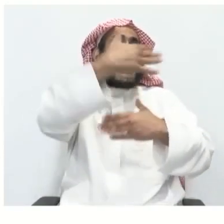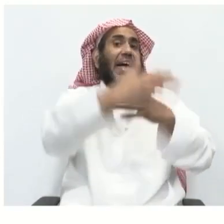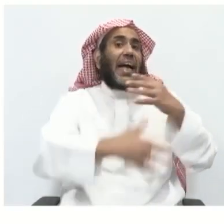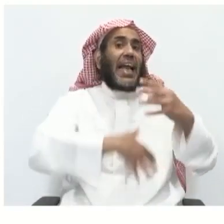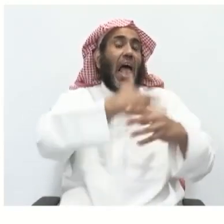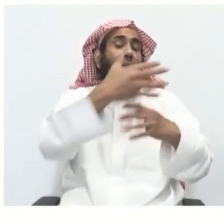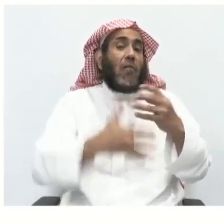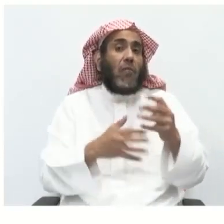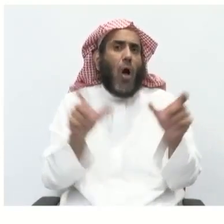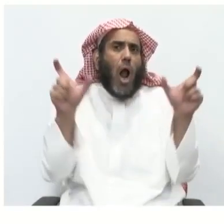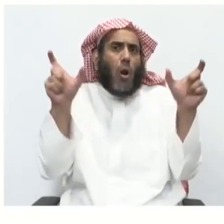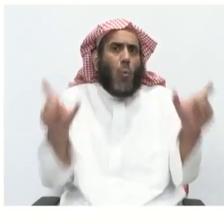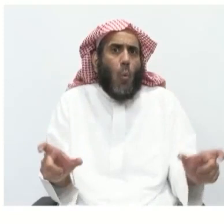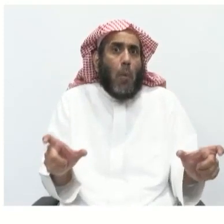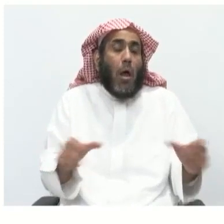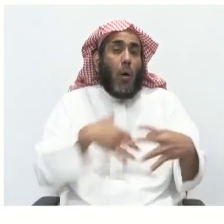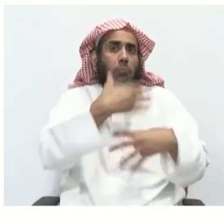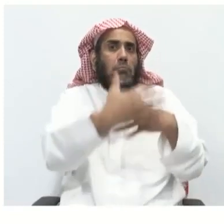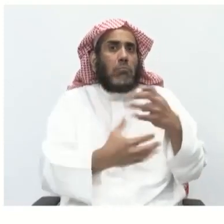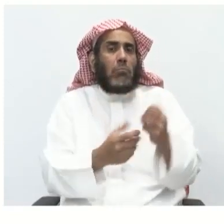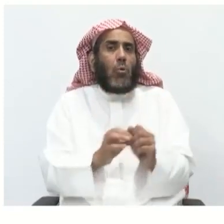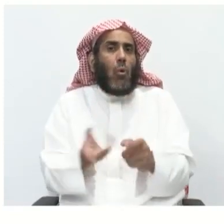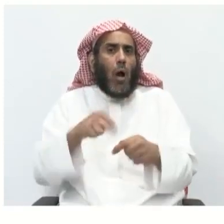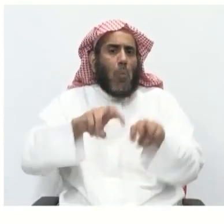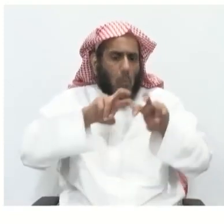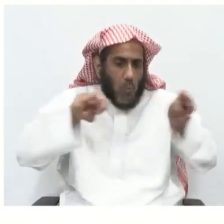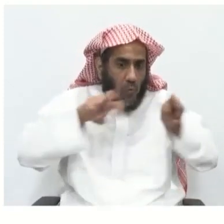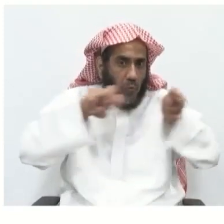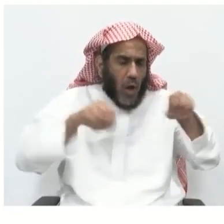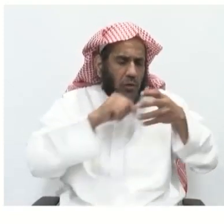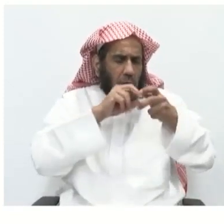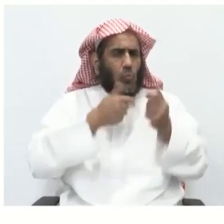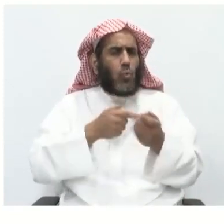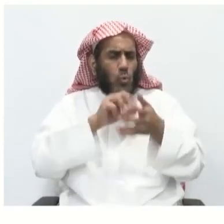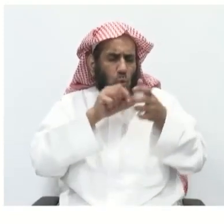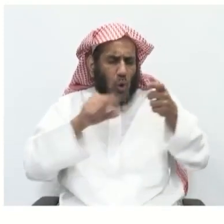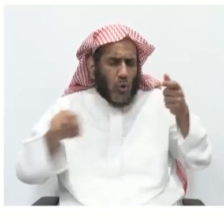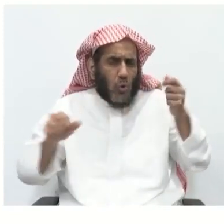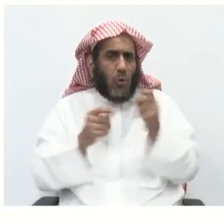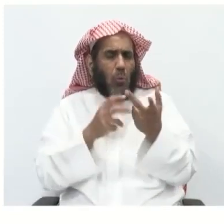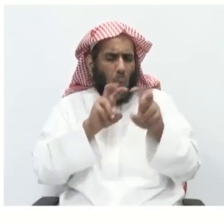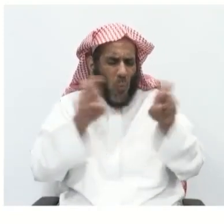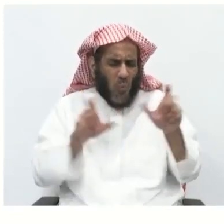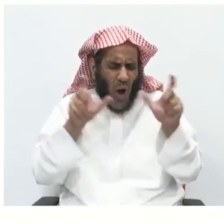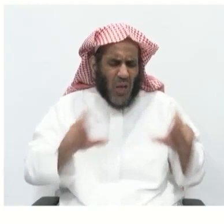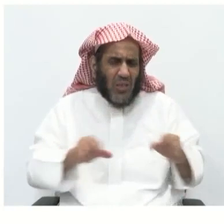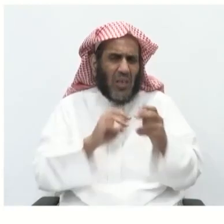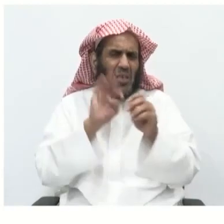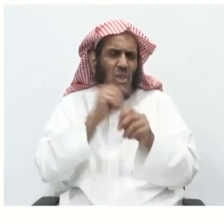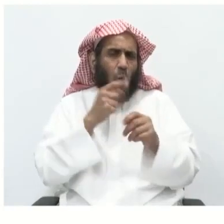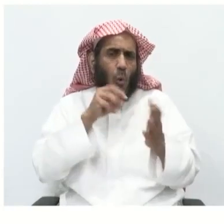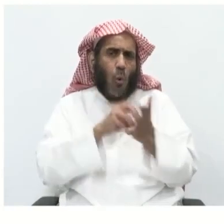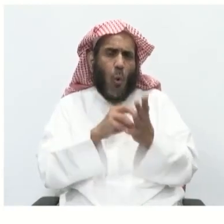المناعه اذا بعد ما قاموا بفحص تسلسل الجيني وجدوا ان هذه الجينات